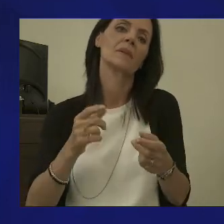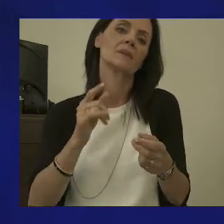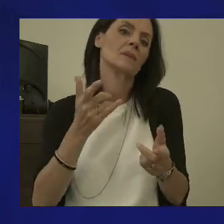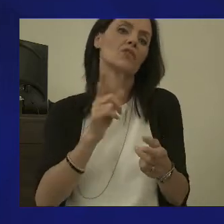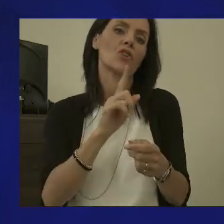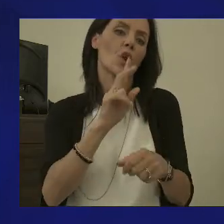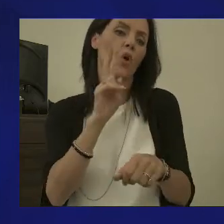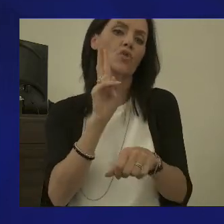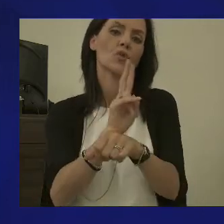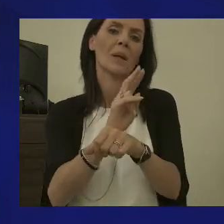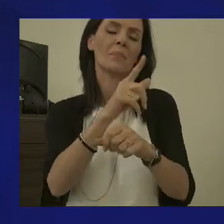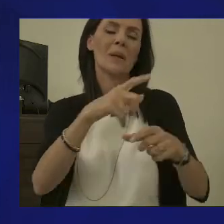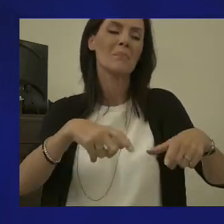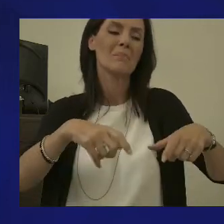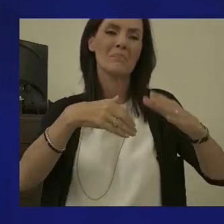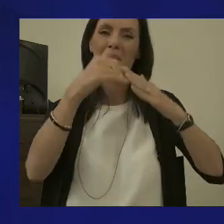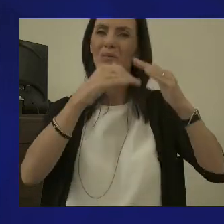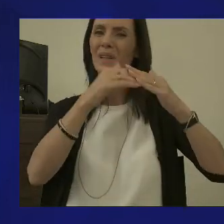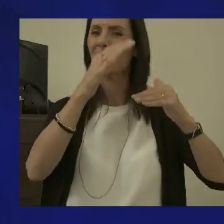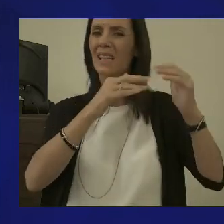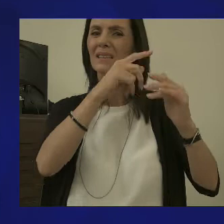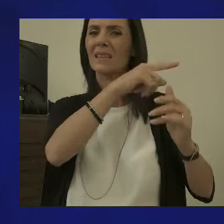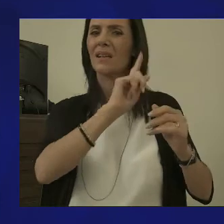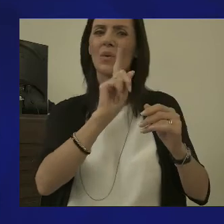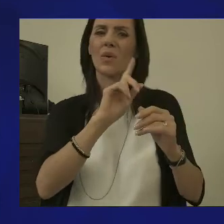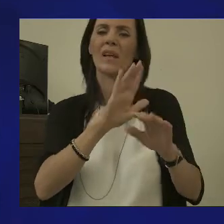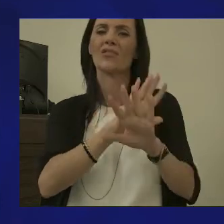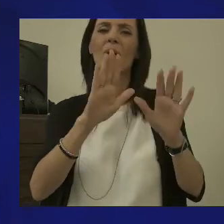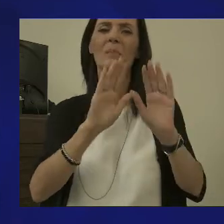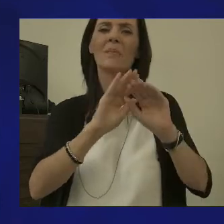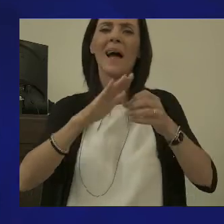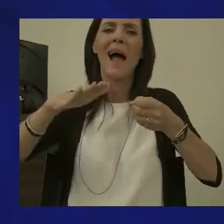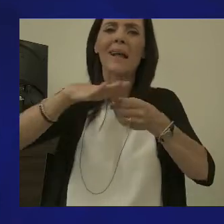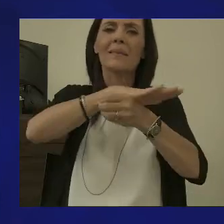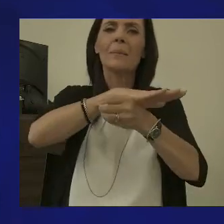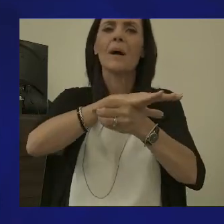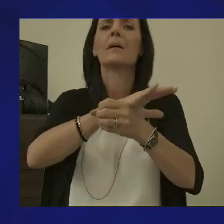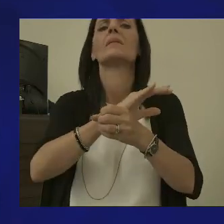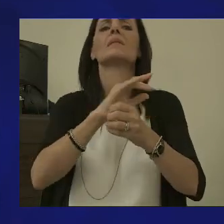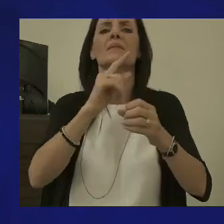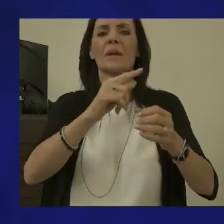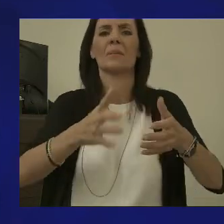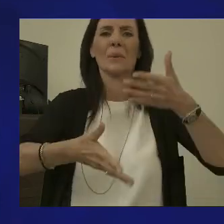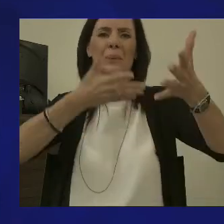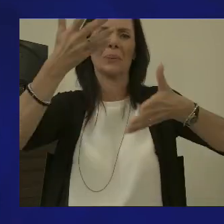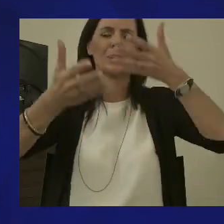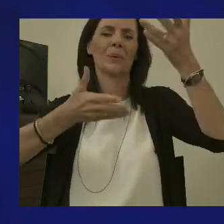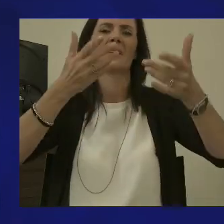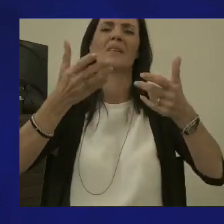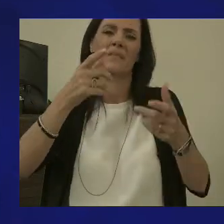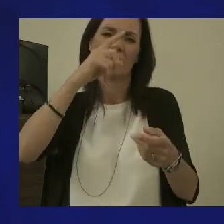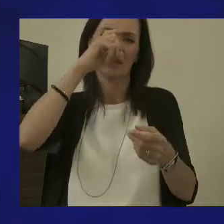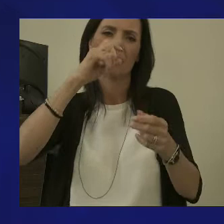שומרים. מבנים כאלה הם לא סגורים, הם לא אטומים, אין שם אטימה מוחלטת. הדברים גורחים החוצה ויוצאים החוצה.